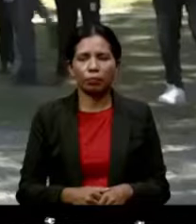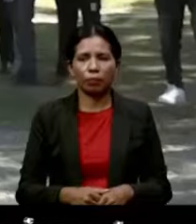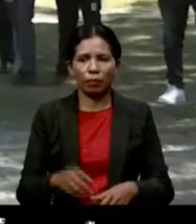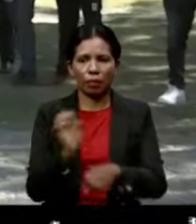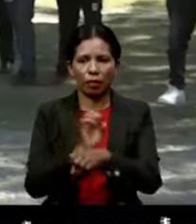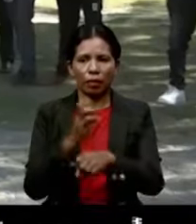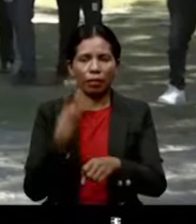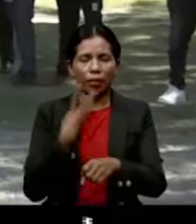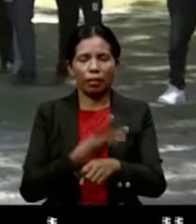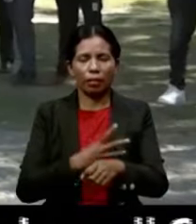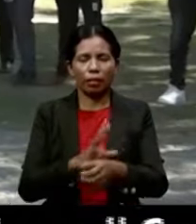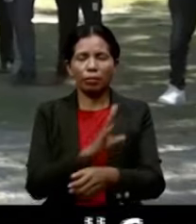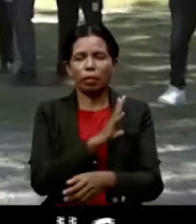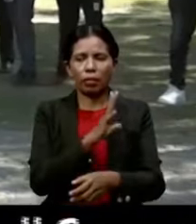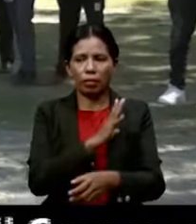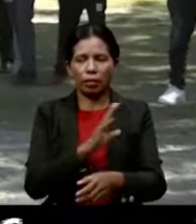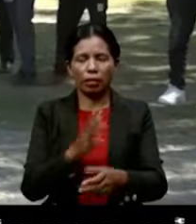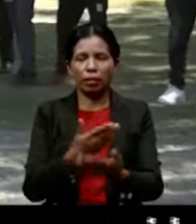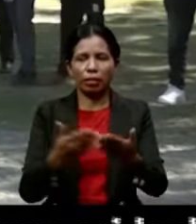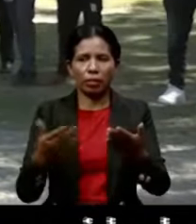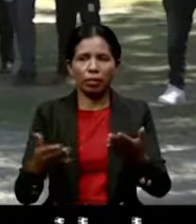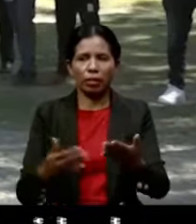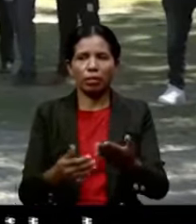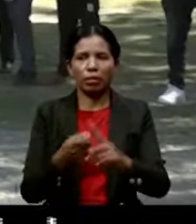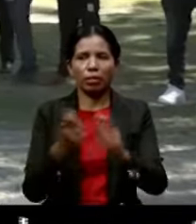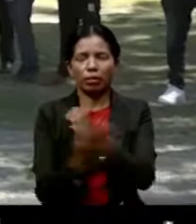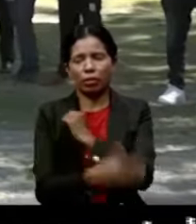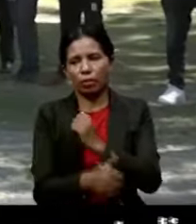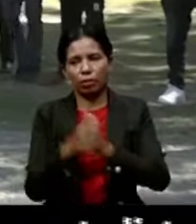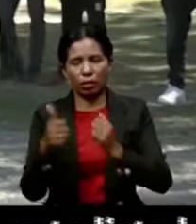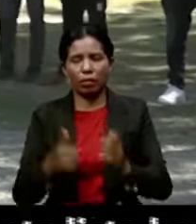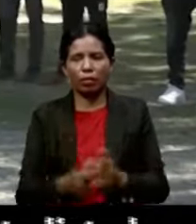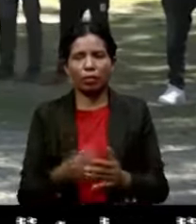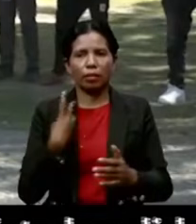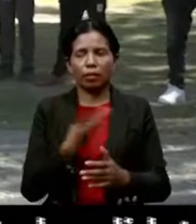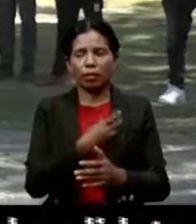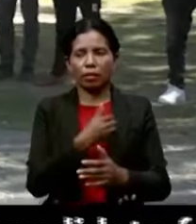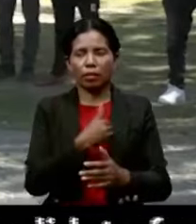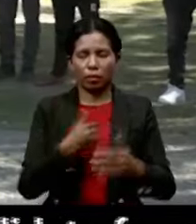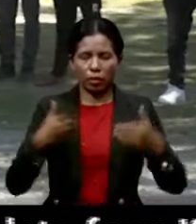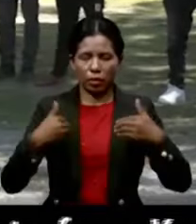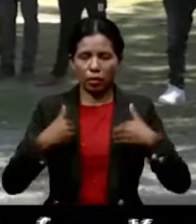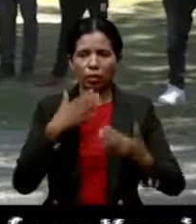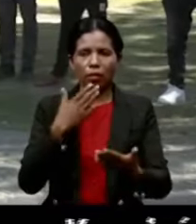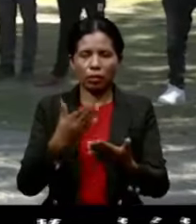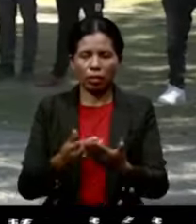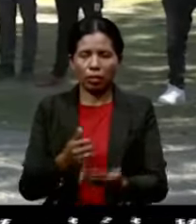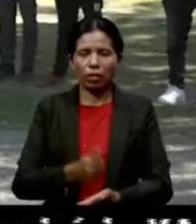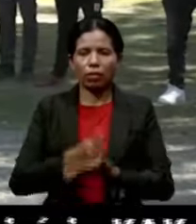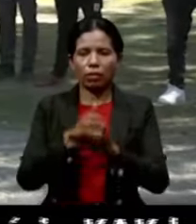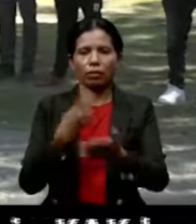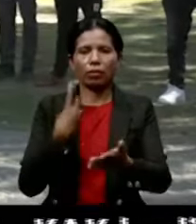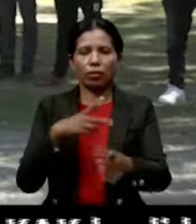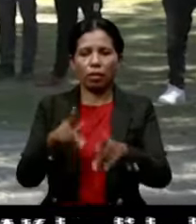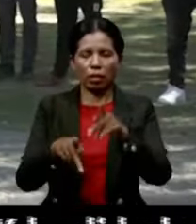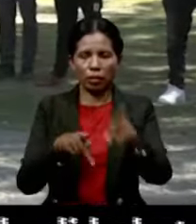Ekonomikamente ita depende liu ba importasang usira liu. Ita sidau ia produsang ne bediak atau bele sustenta ita ne